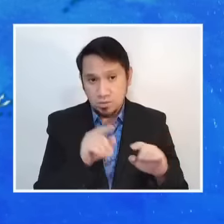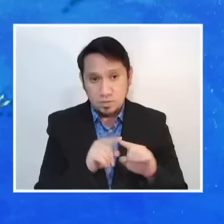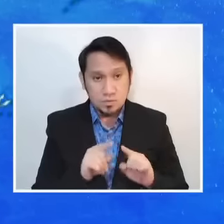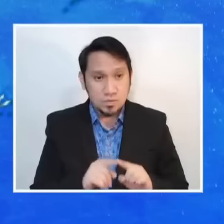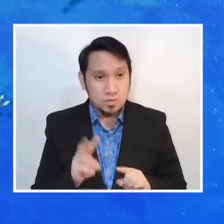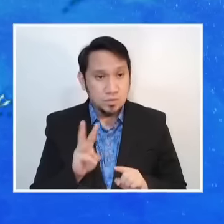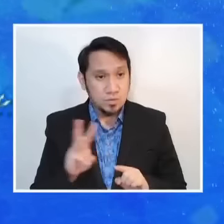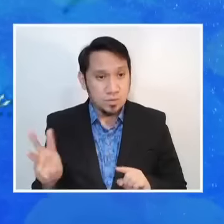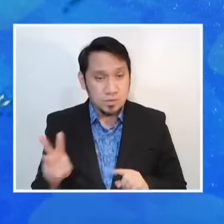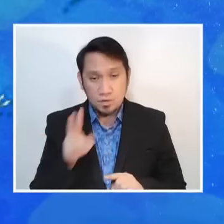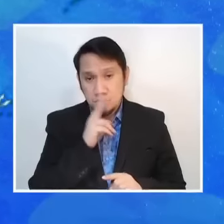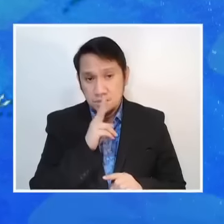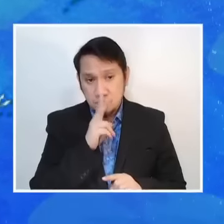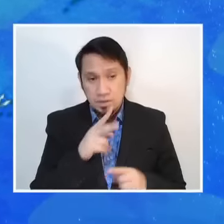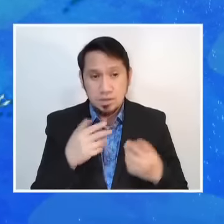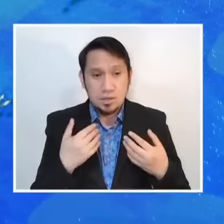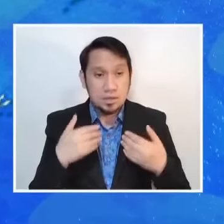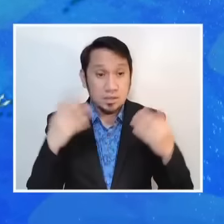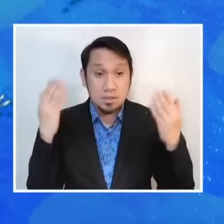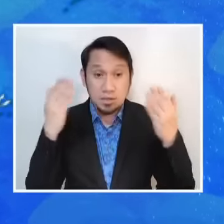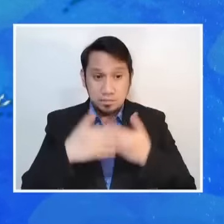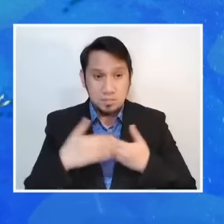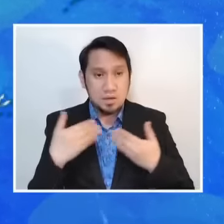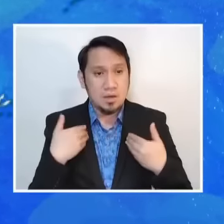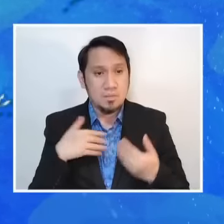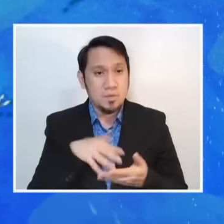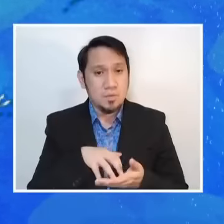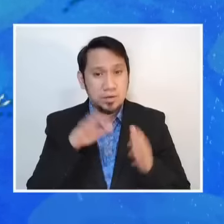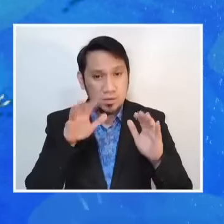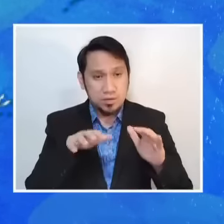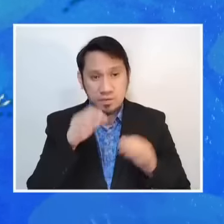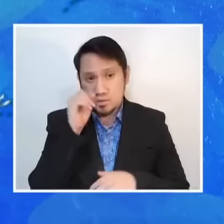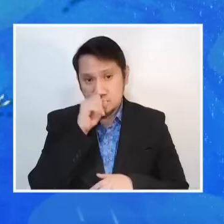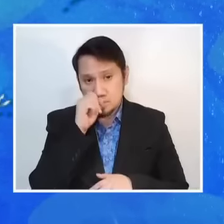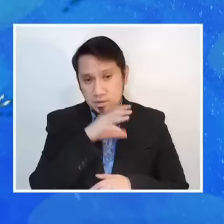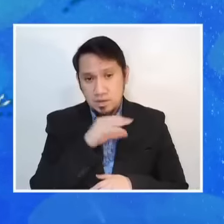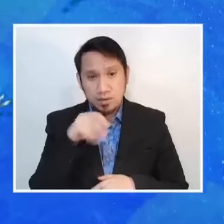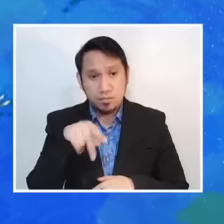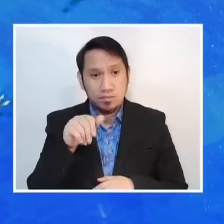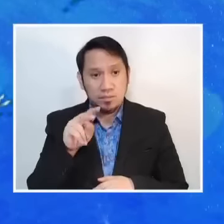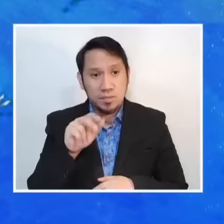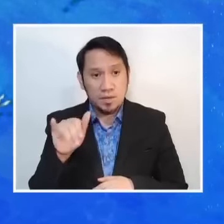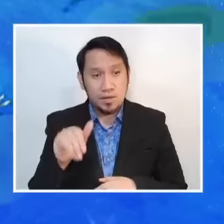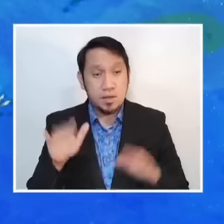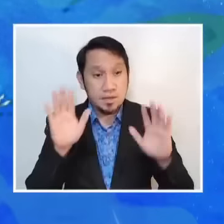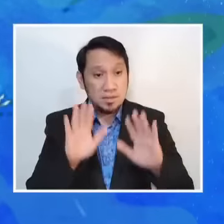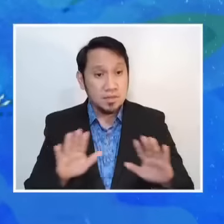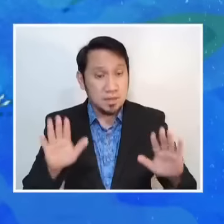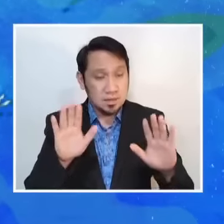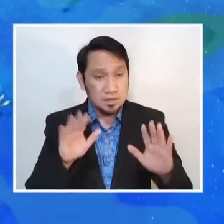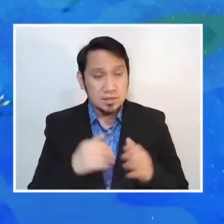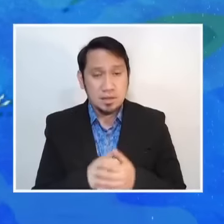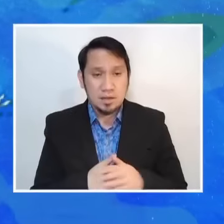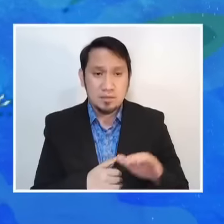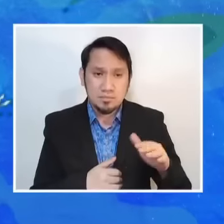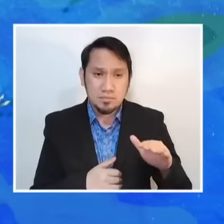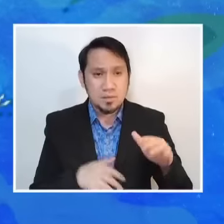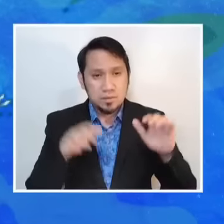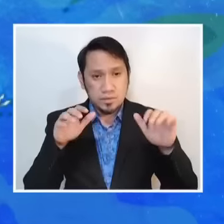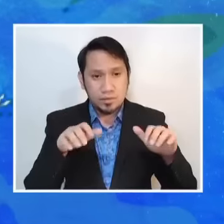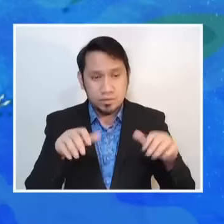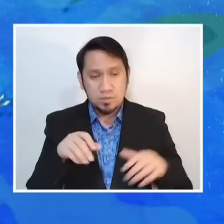Visayas. At sa gabi may mahihinang ulan pa sa ilang bahagi ng Samar at Sapanay. Sa Linggo, mahihina ang ulan sa ilang bahagi po